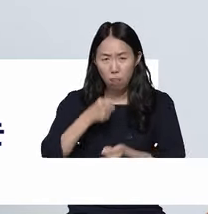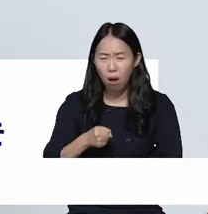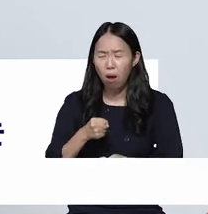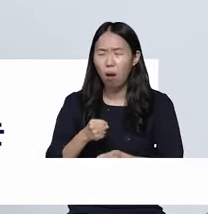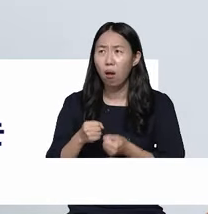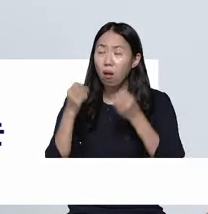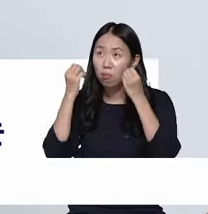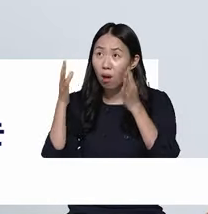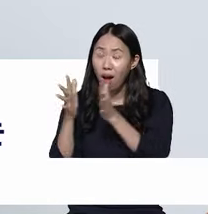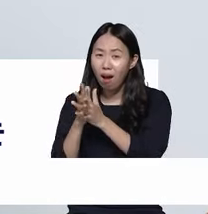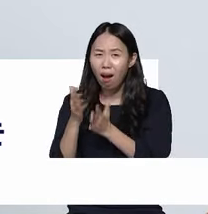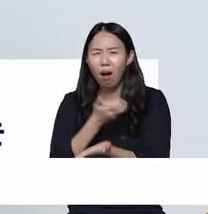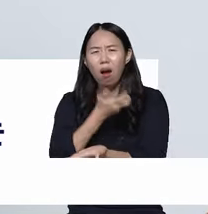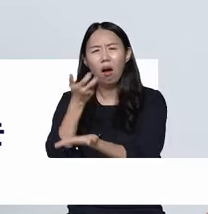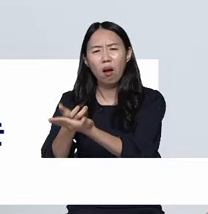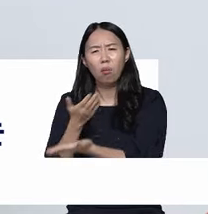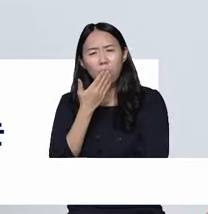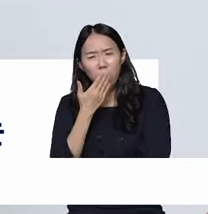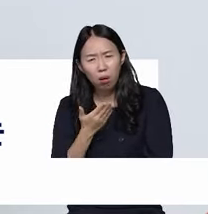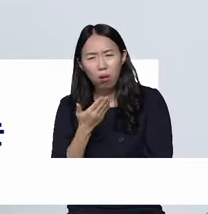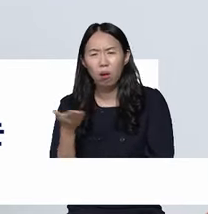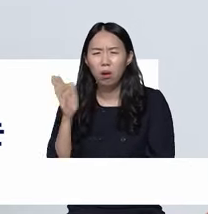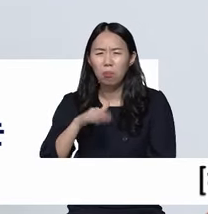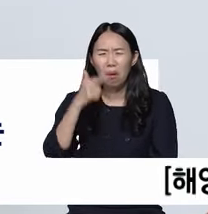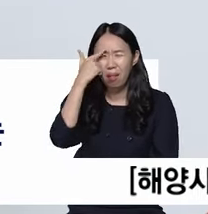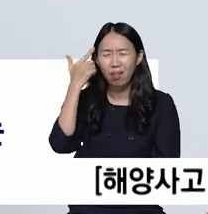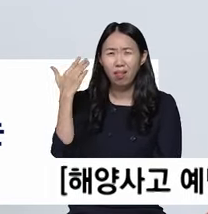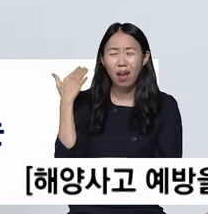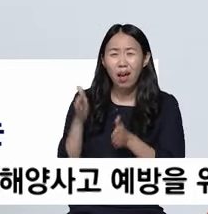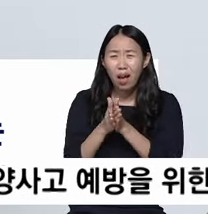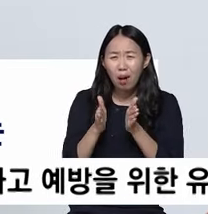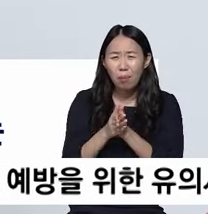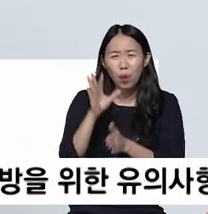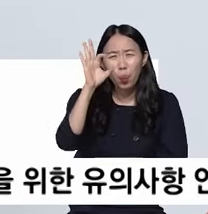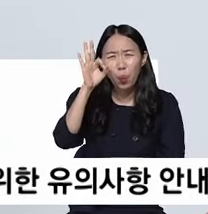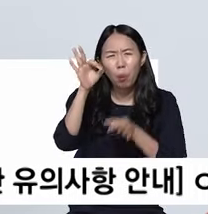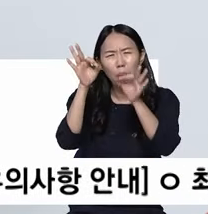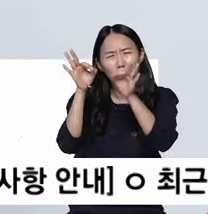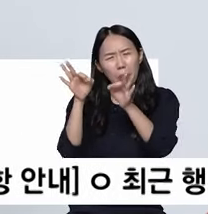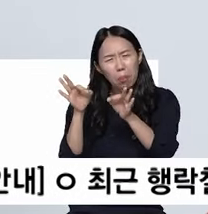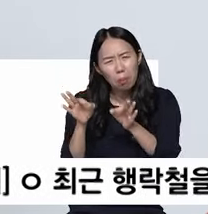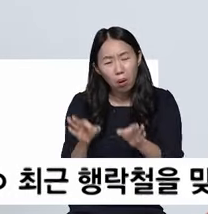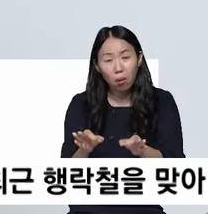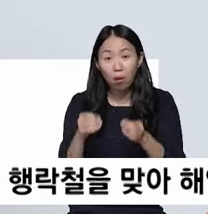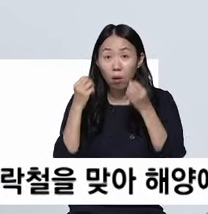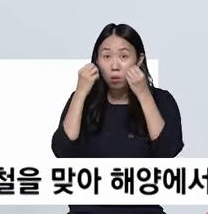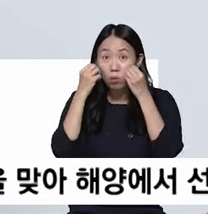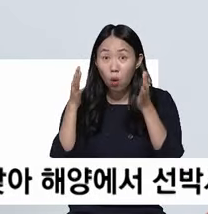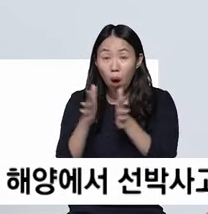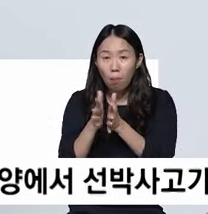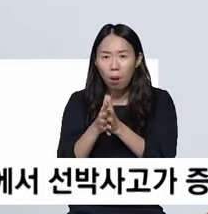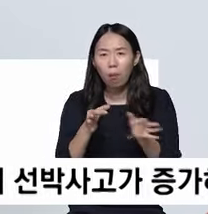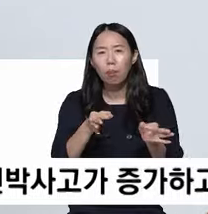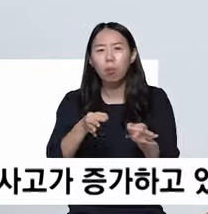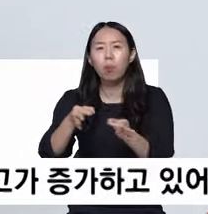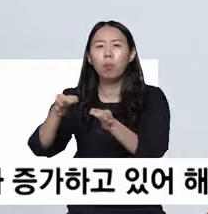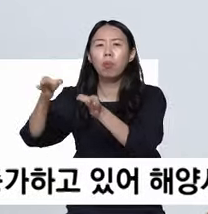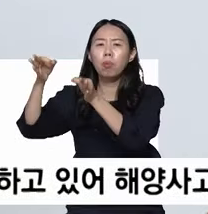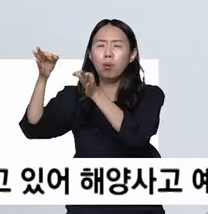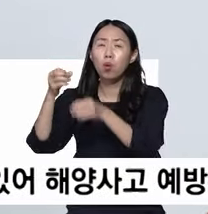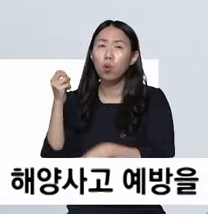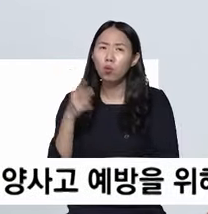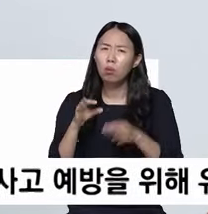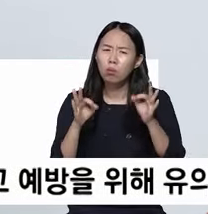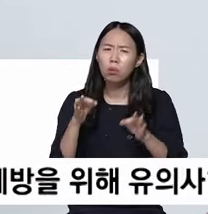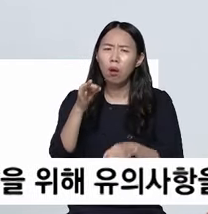집에 가볼까 하는 마음이 생기는데 일단은 지금 구축 아파트 매매가는 계속 빠지고 있는데 신축 분양가는 계속 오르고 있으니까 거기에